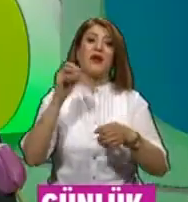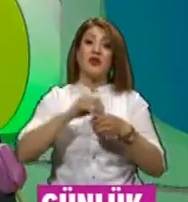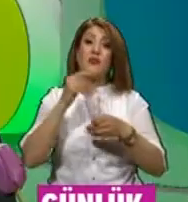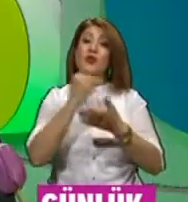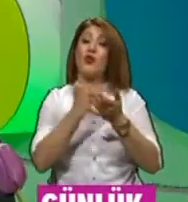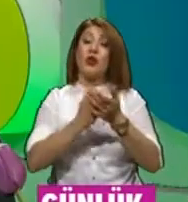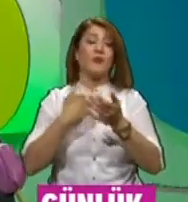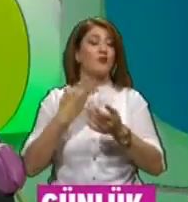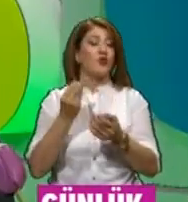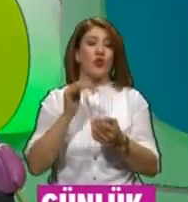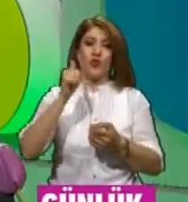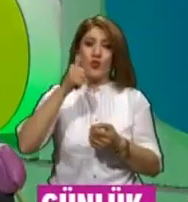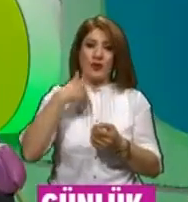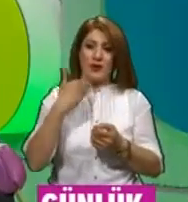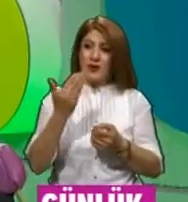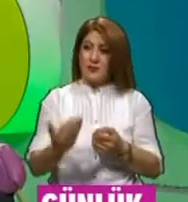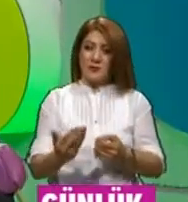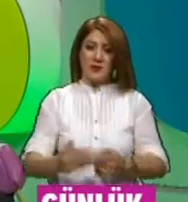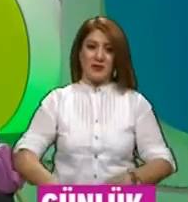için çok önemli.